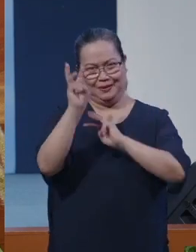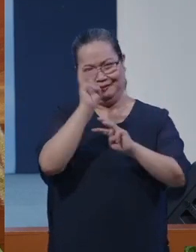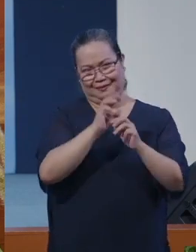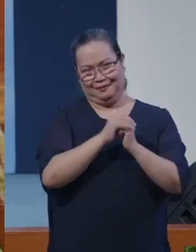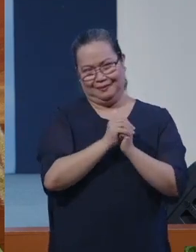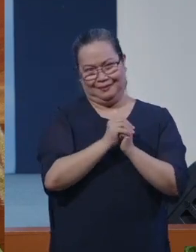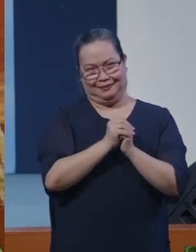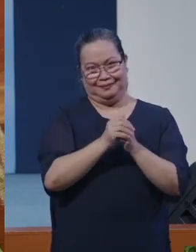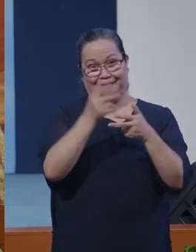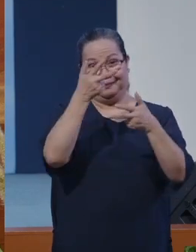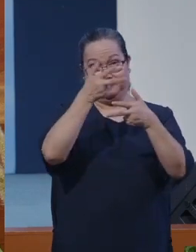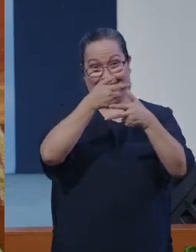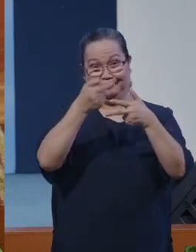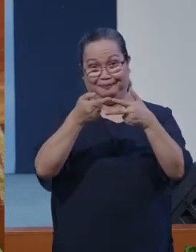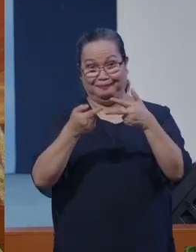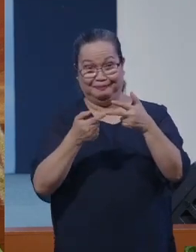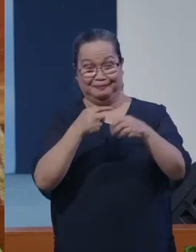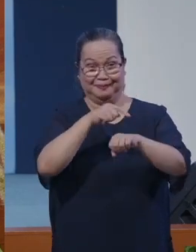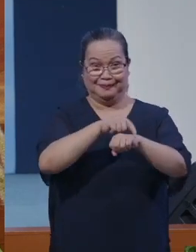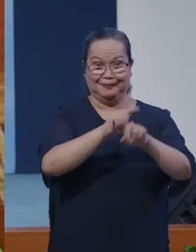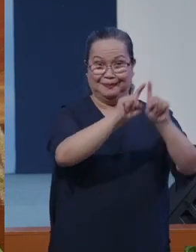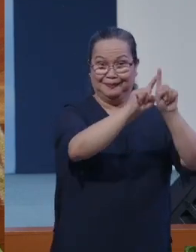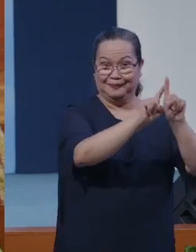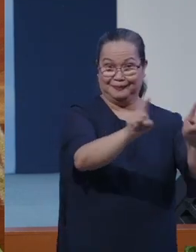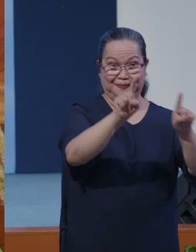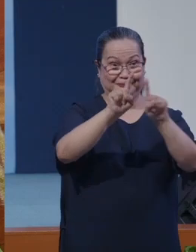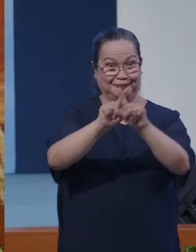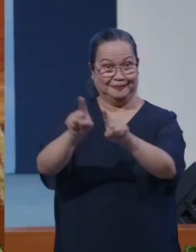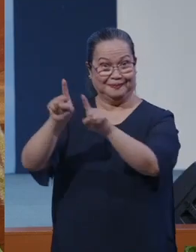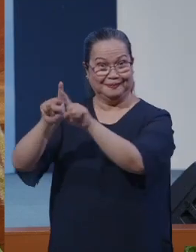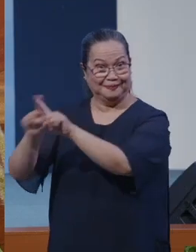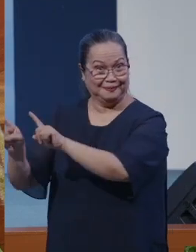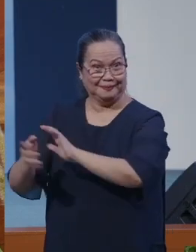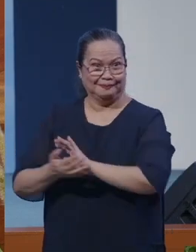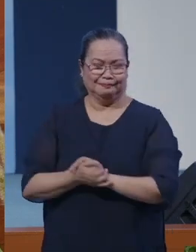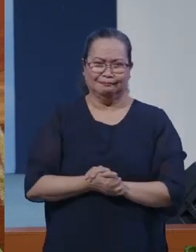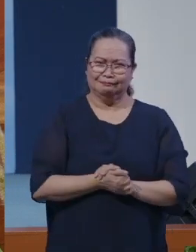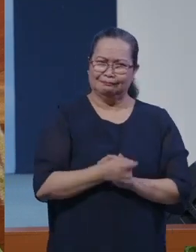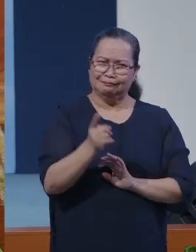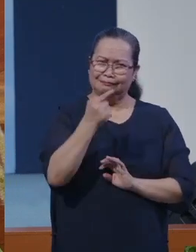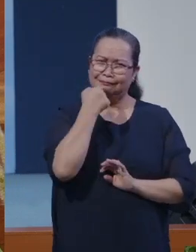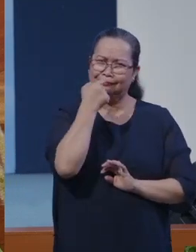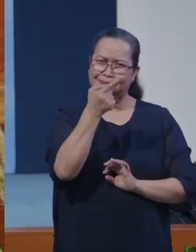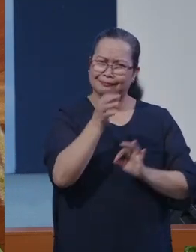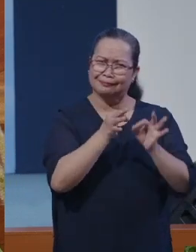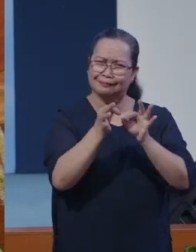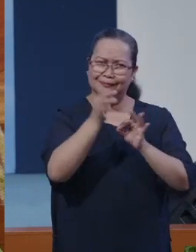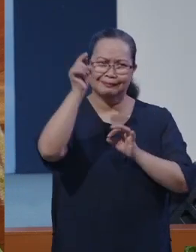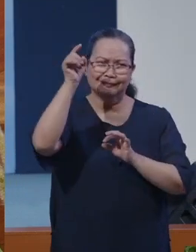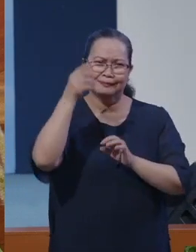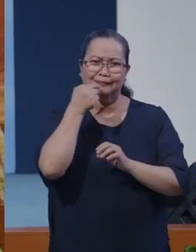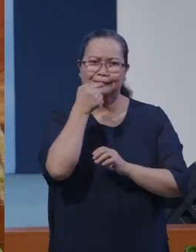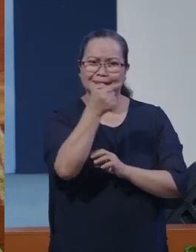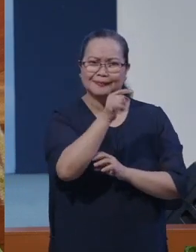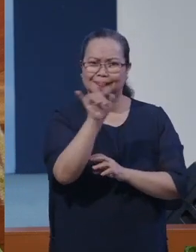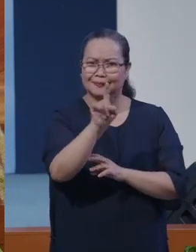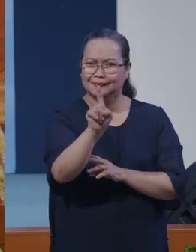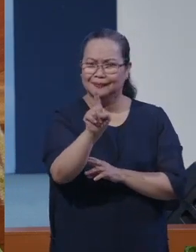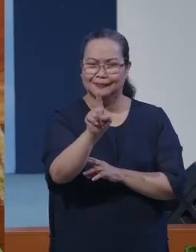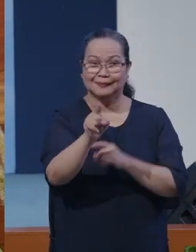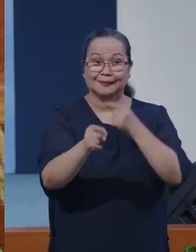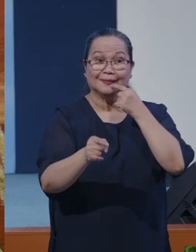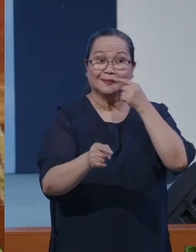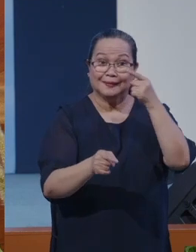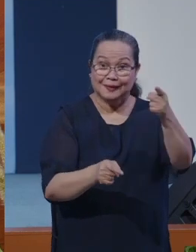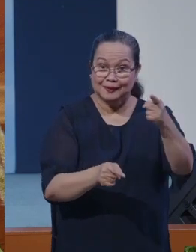3 beses niya inulit. Iba't ibang sitwasyon. Anong sinasabi ng ating Panginoon? Sabi